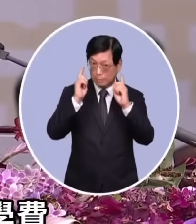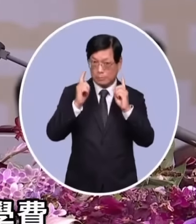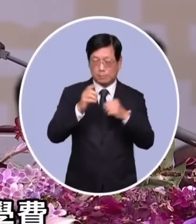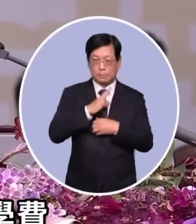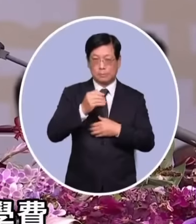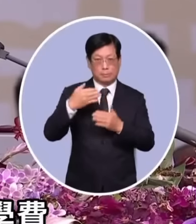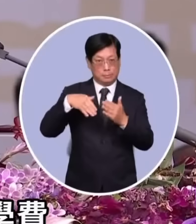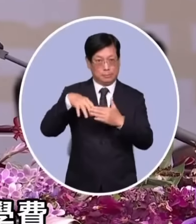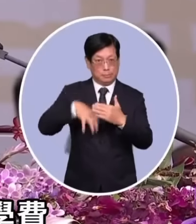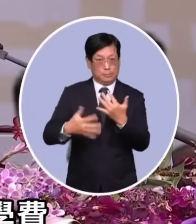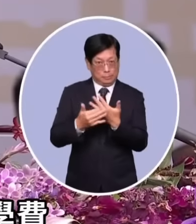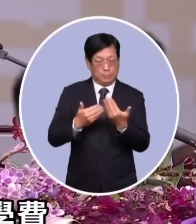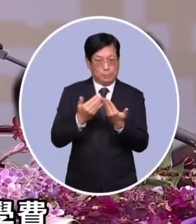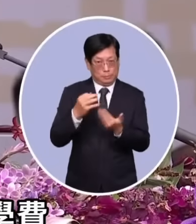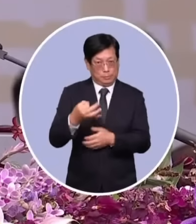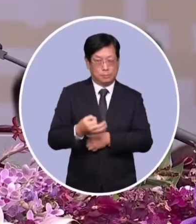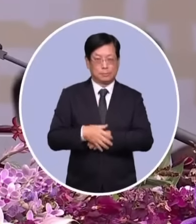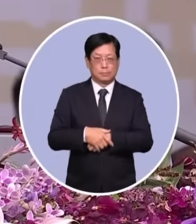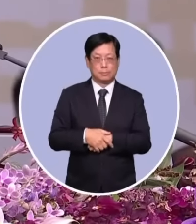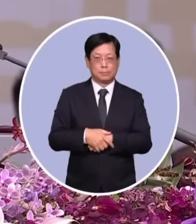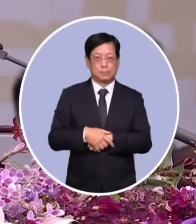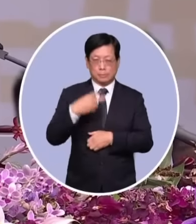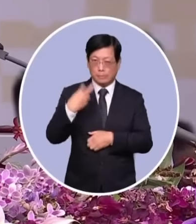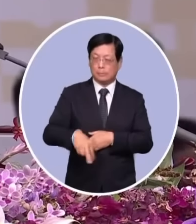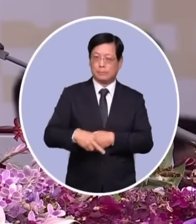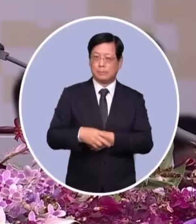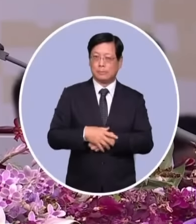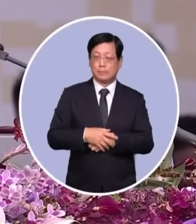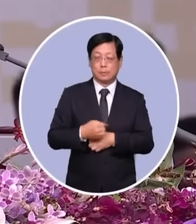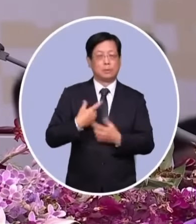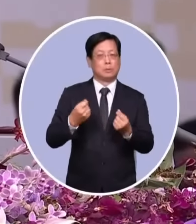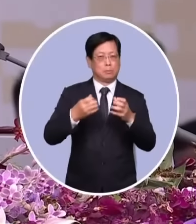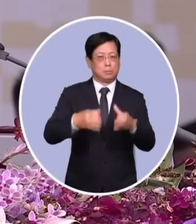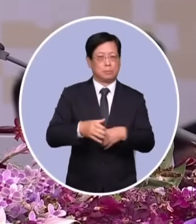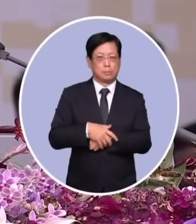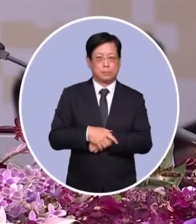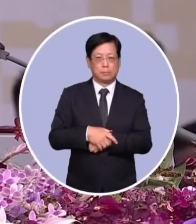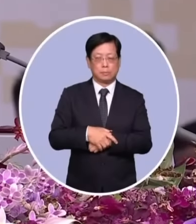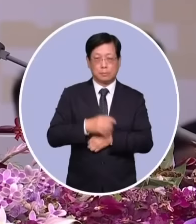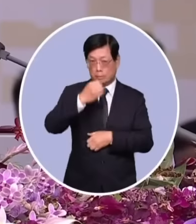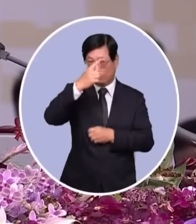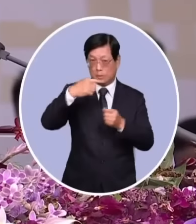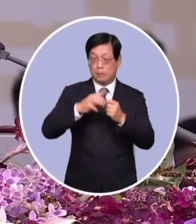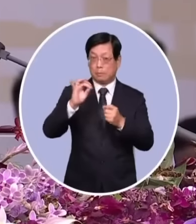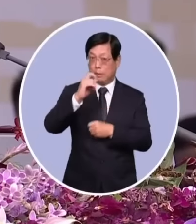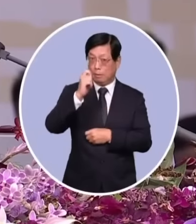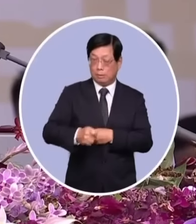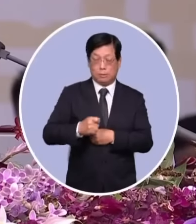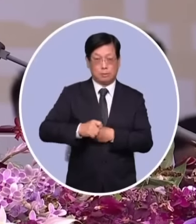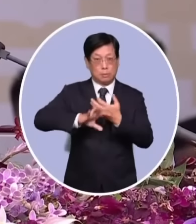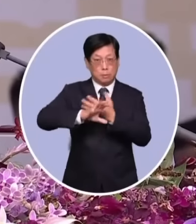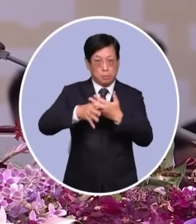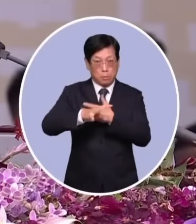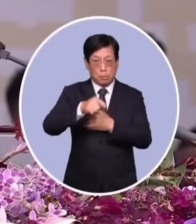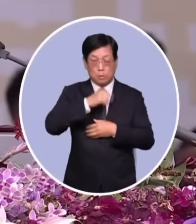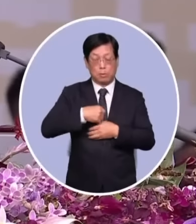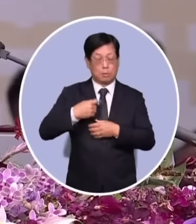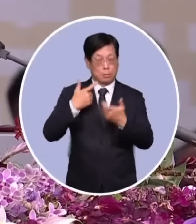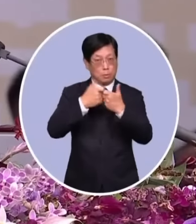院学生的学费。更进一步，我们已经成立青年百亿海外圆梦基